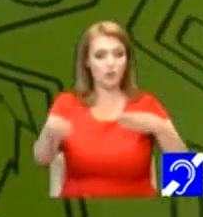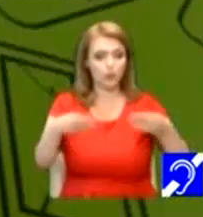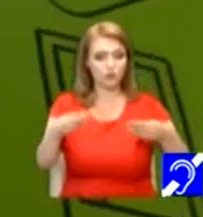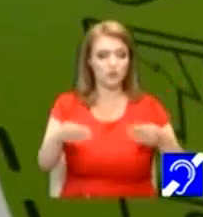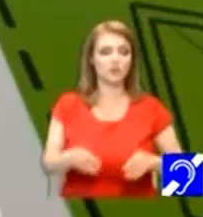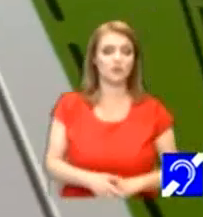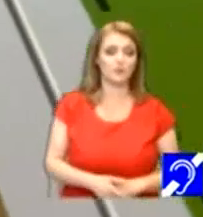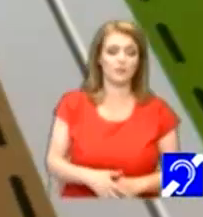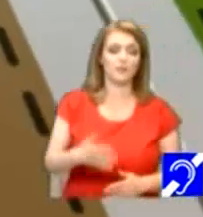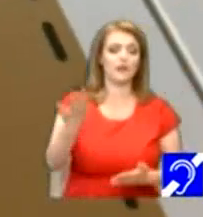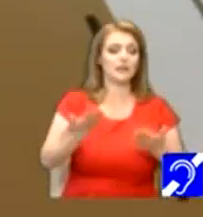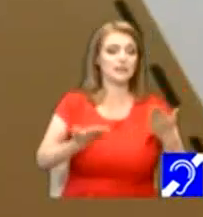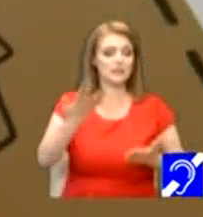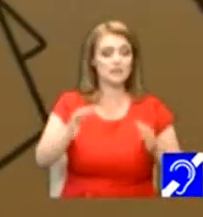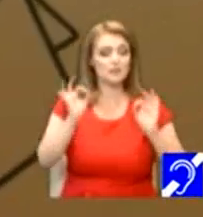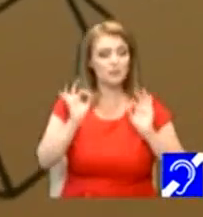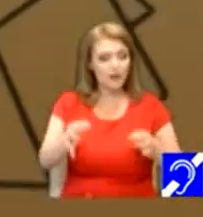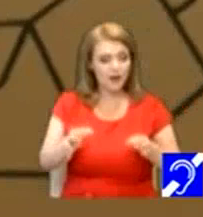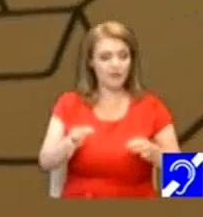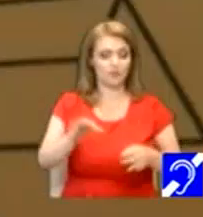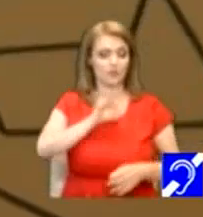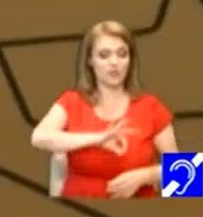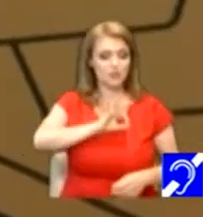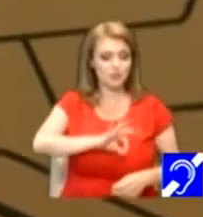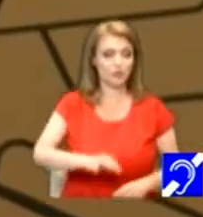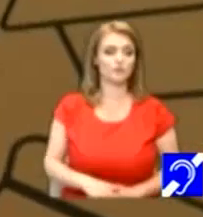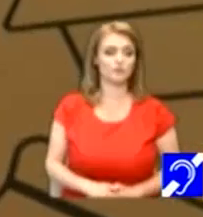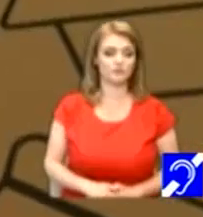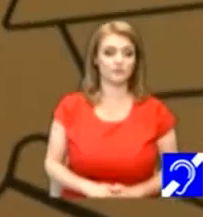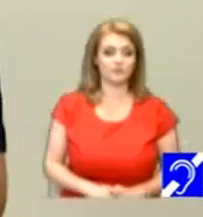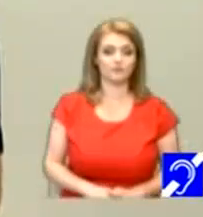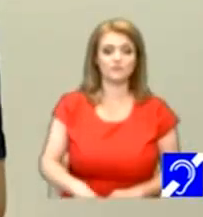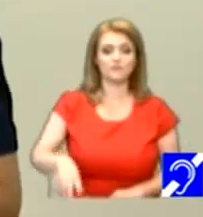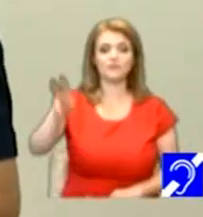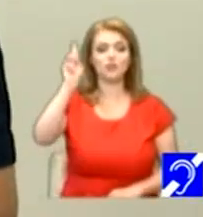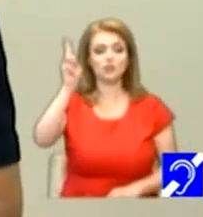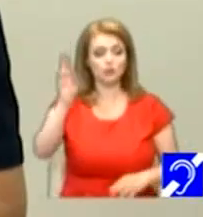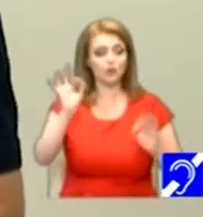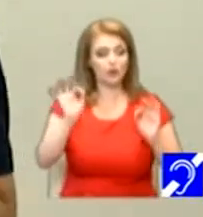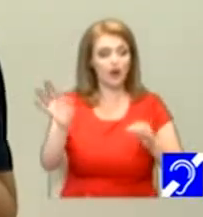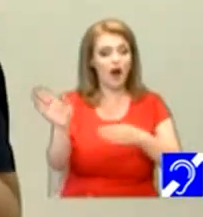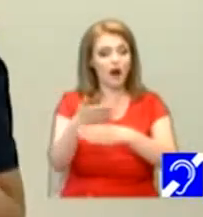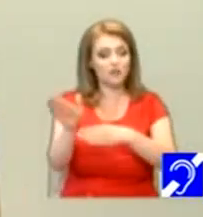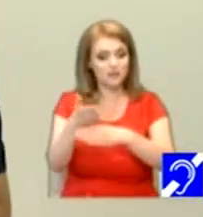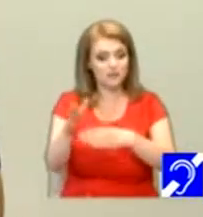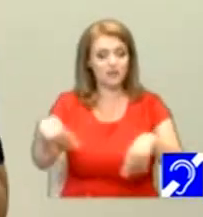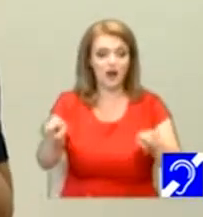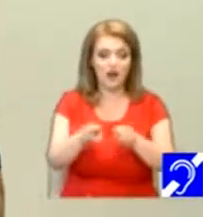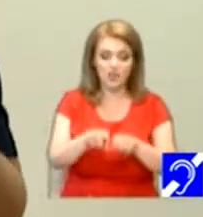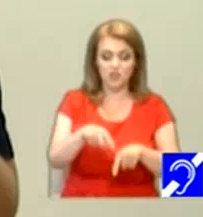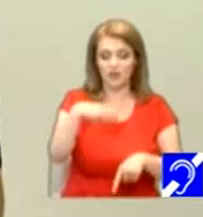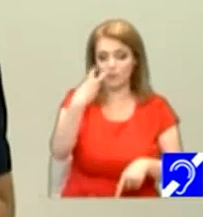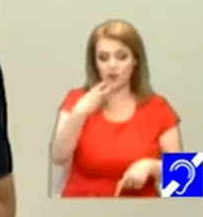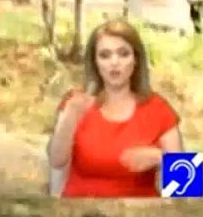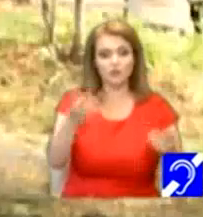spre aplicarea eficientă a acelui principiu de poluatorul plătește, da? Toți cei care generează în activitatea lor astfel de deșeuri, iarăși trebuie